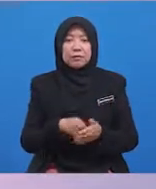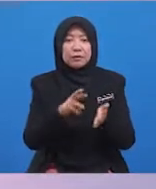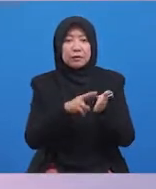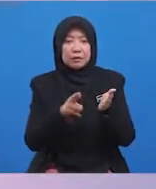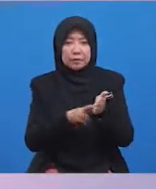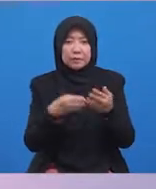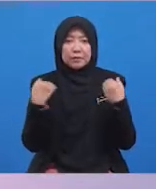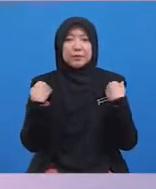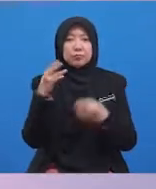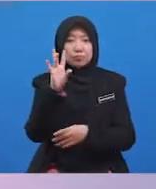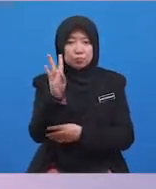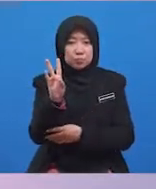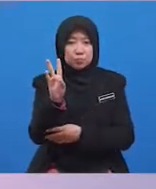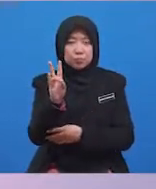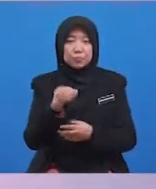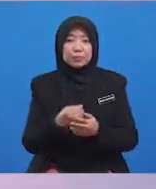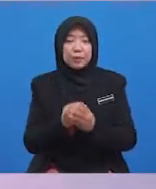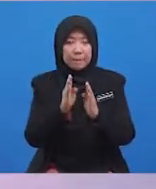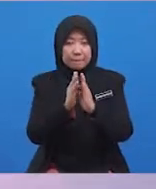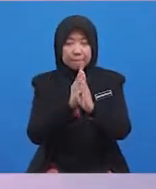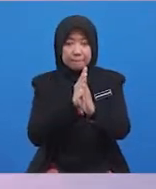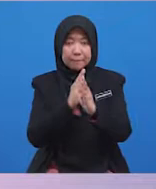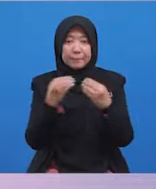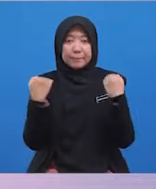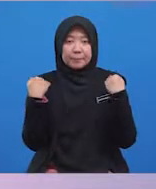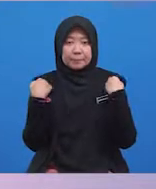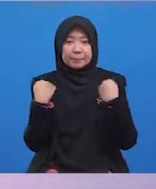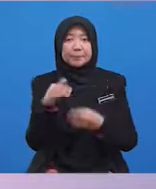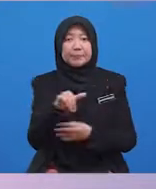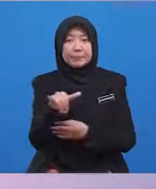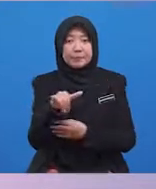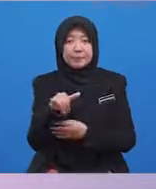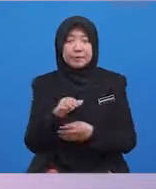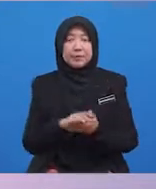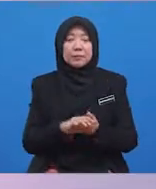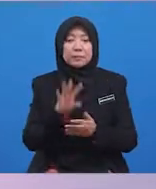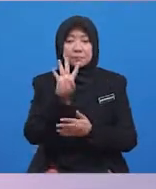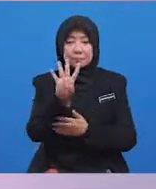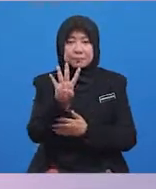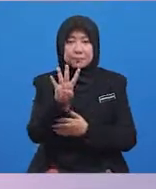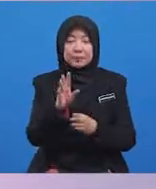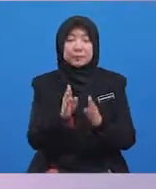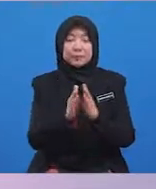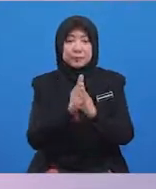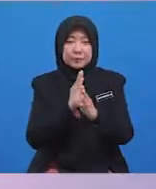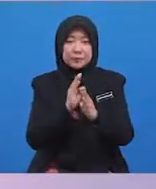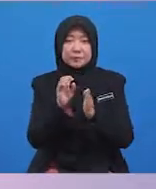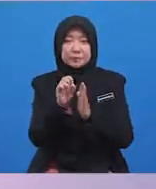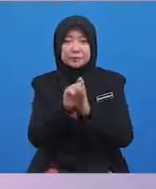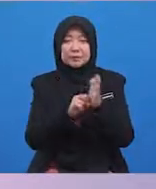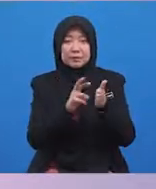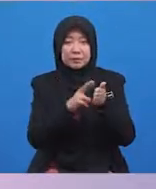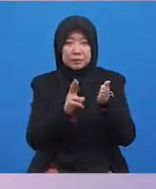rangkap. Bilangan baris pantun adalah sama, iaitu 4 baris serangkap. Ini